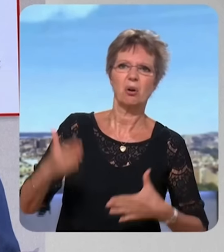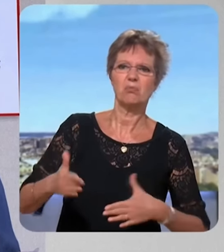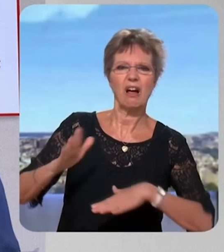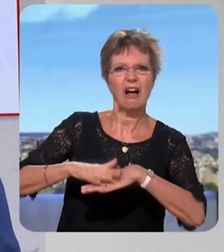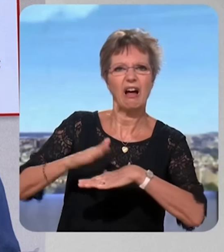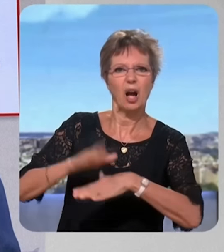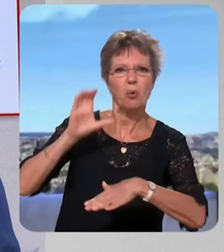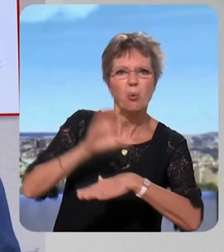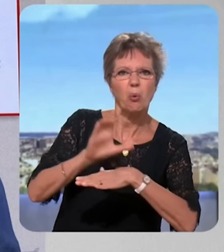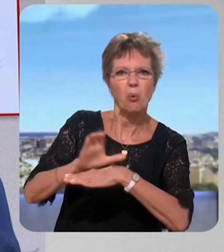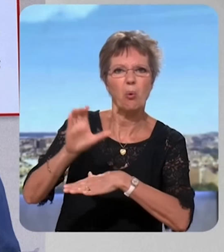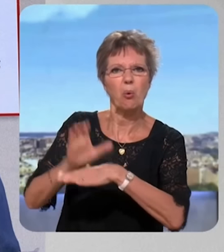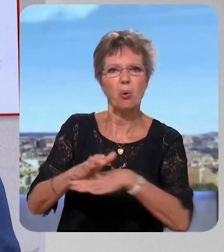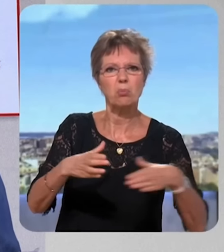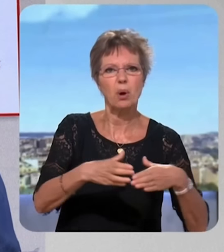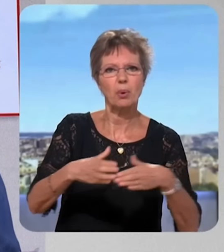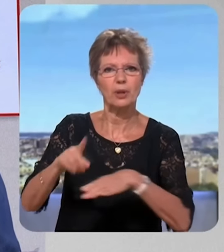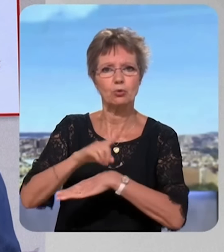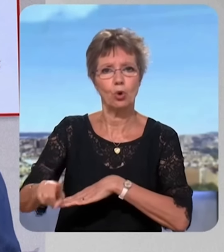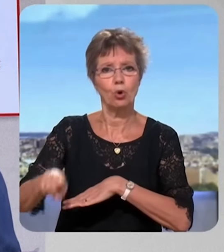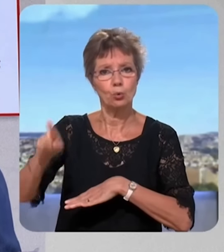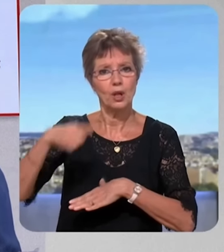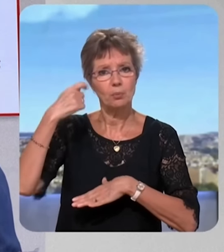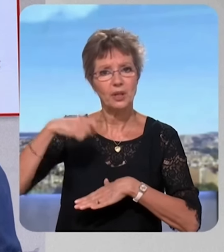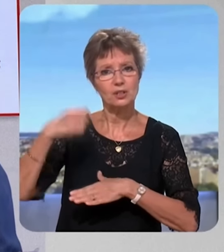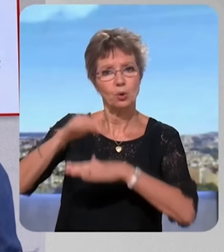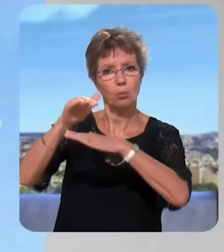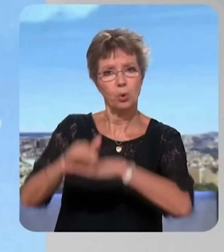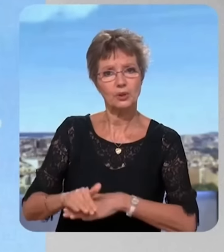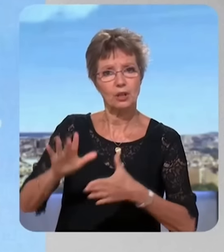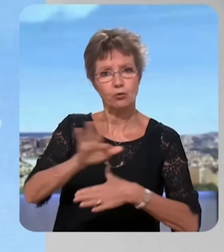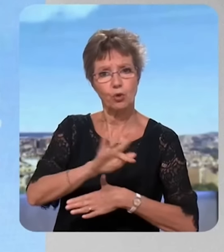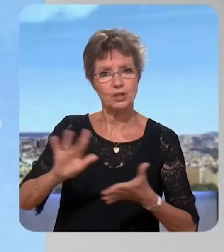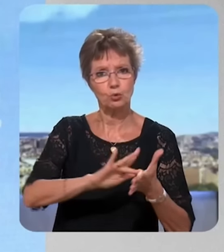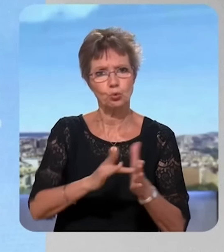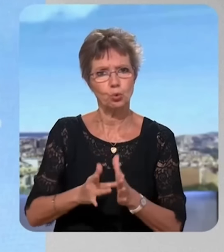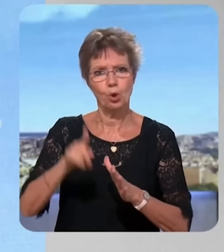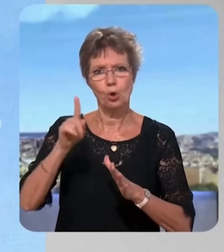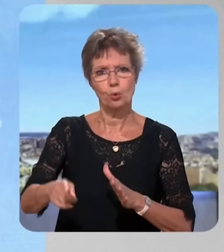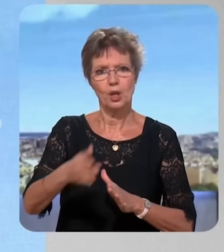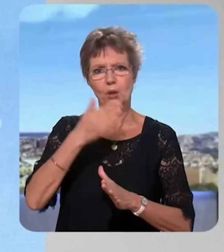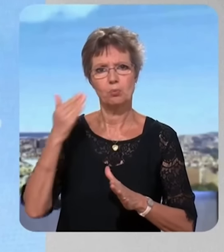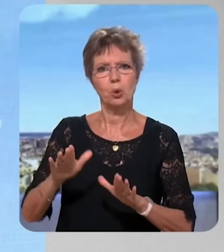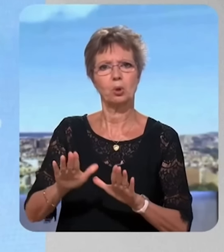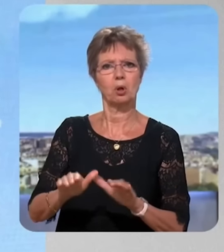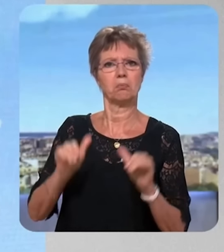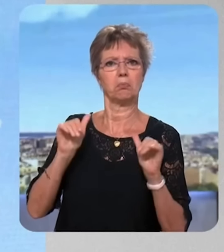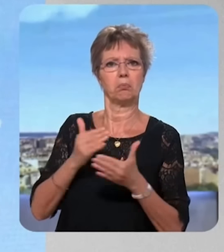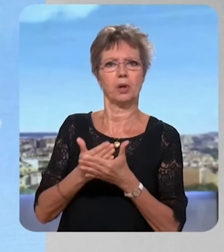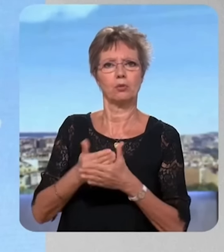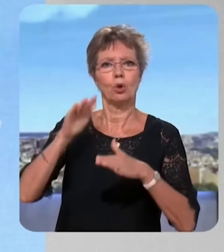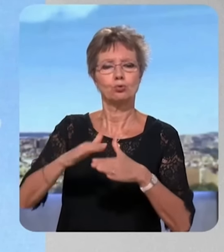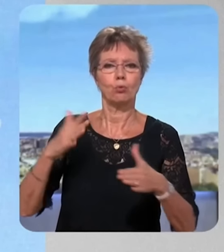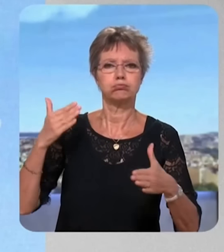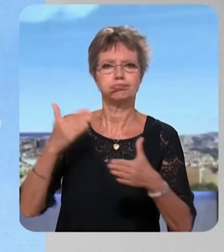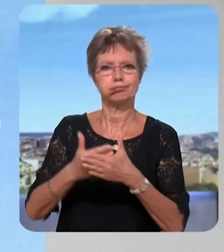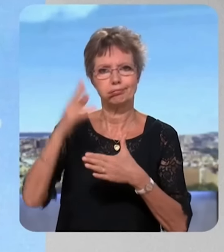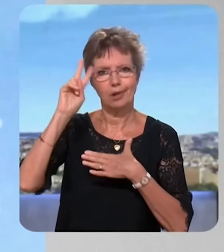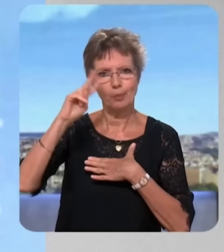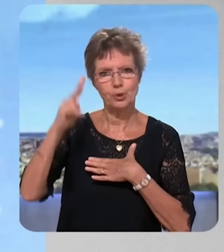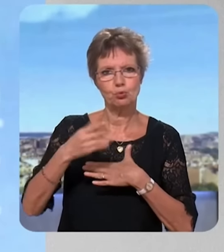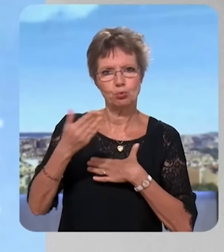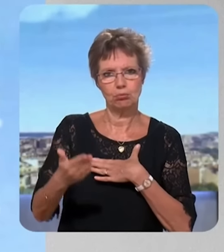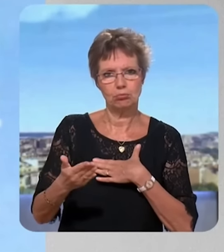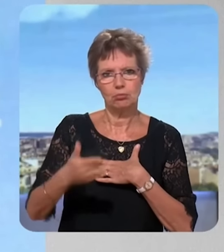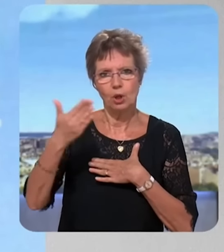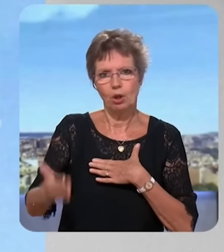bloc, je considère qu'il est le président de tous les Français une fois de plus, il aurait dû s'en tenir à une forme de réserve au regard de son statut, mais enfin bon, il nous a habitués depuis longtemps déjà à ne pas